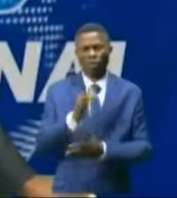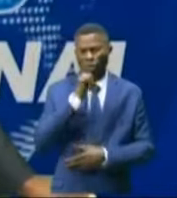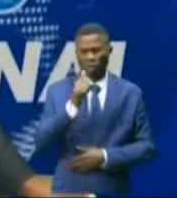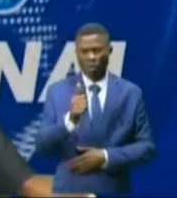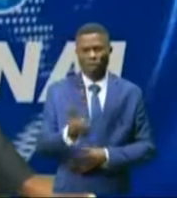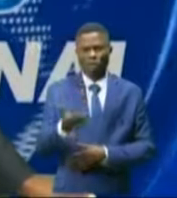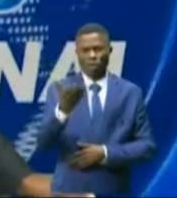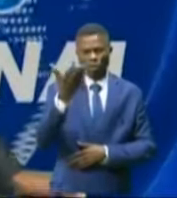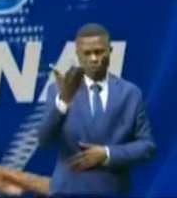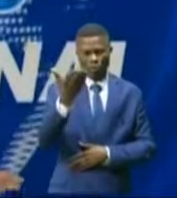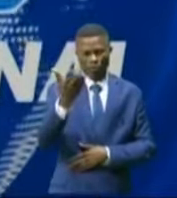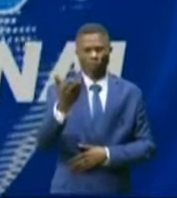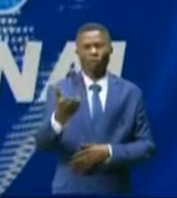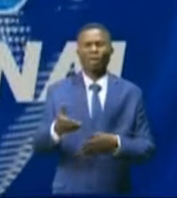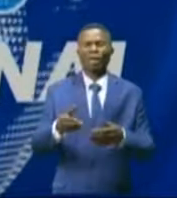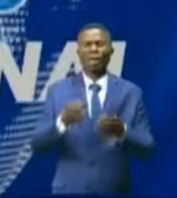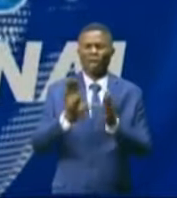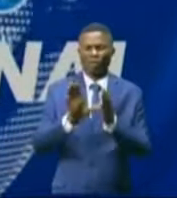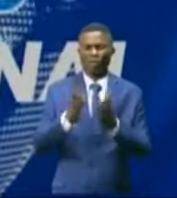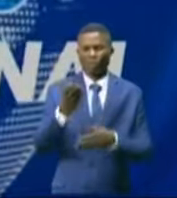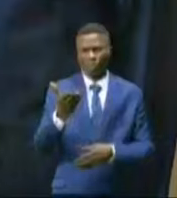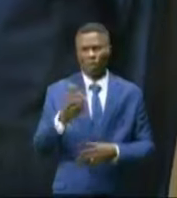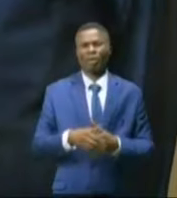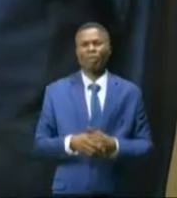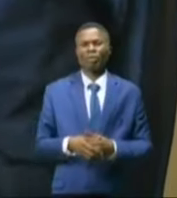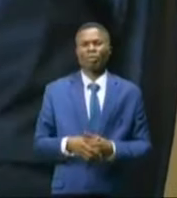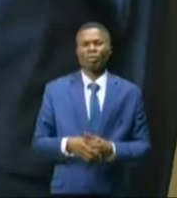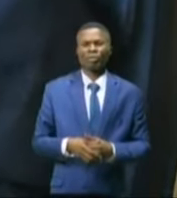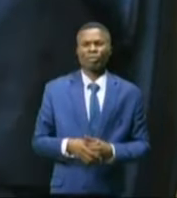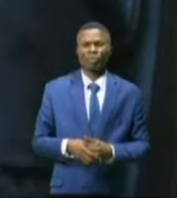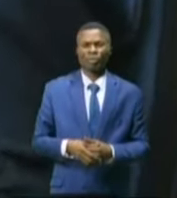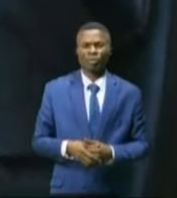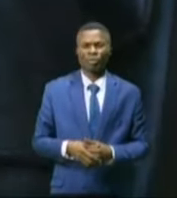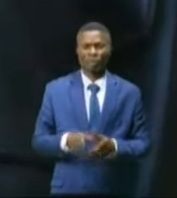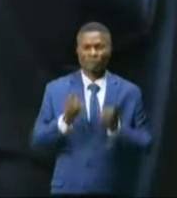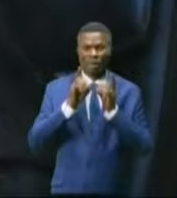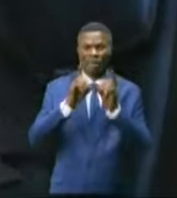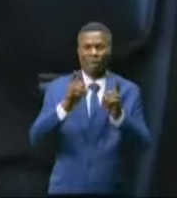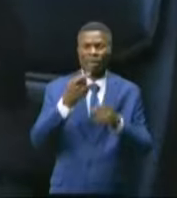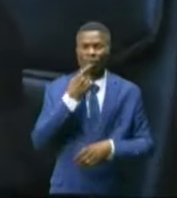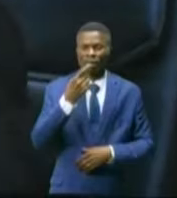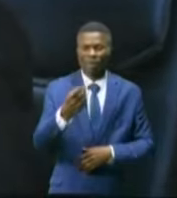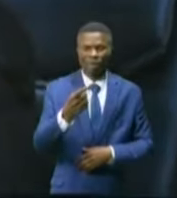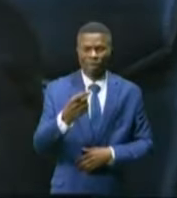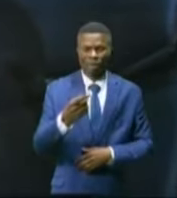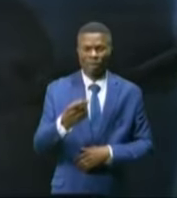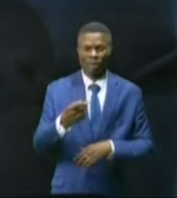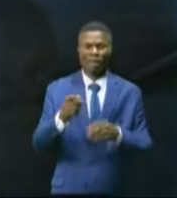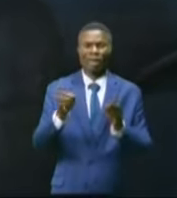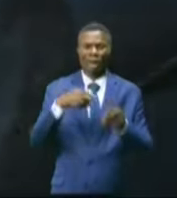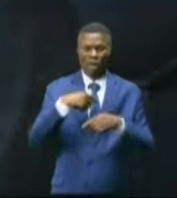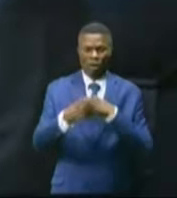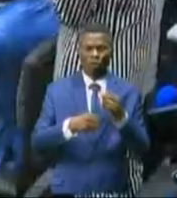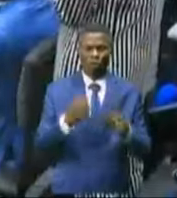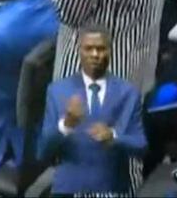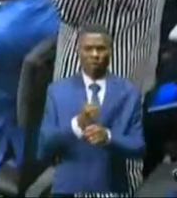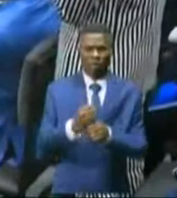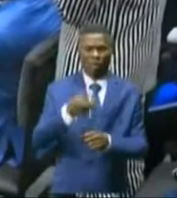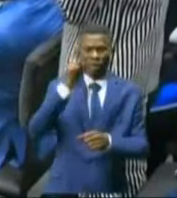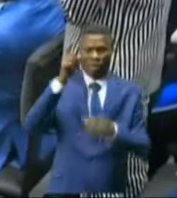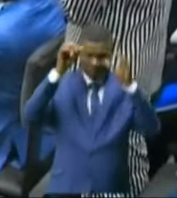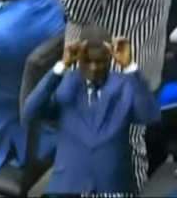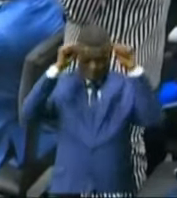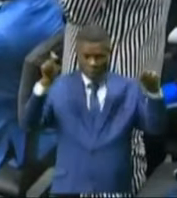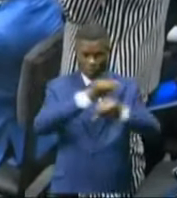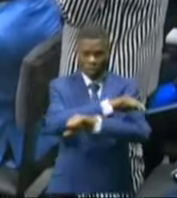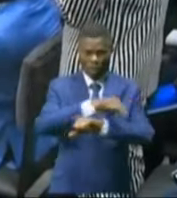Marie Renzeba rendu par Monique Mafungu. Dans son discours prononcé lors de la rentrée judiciaire, le premier président